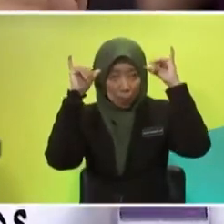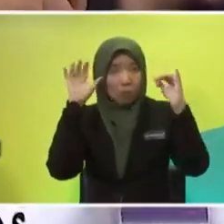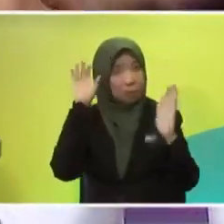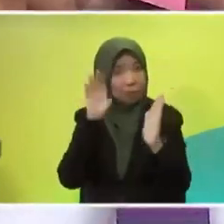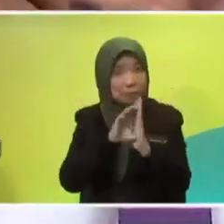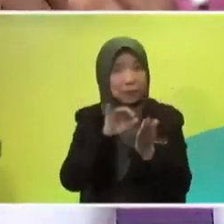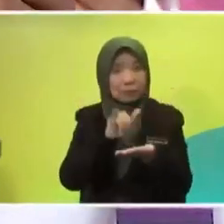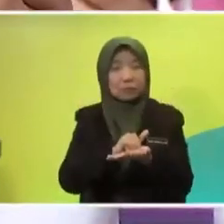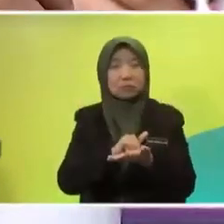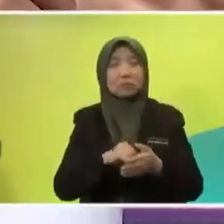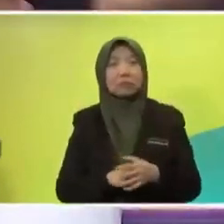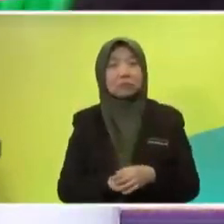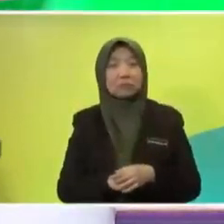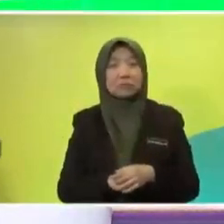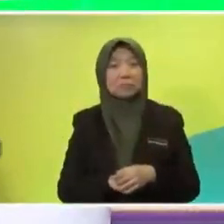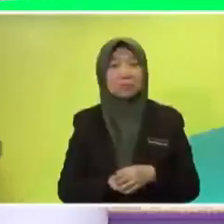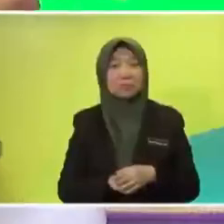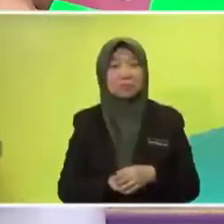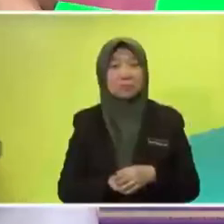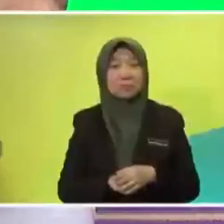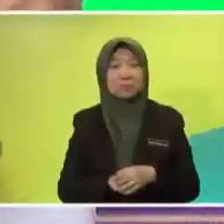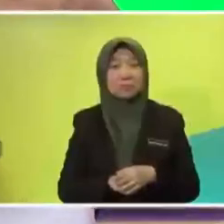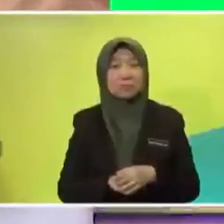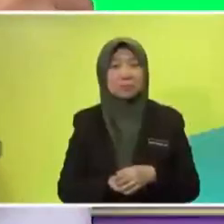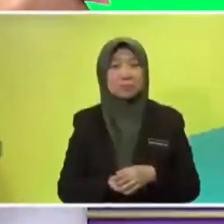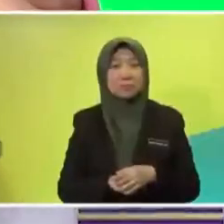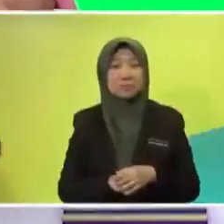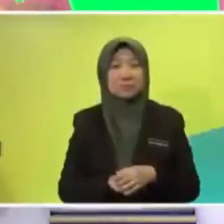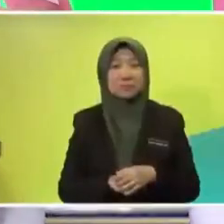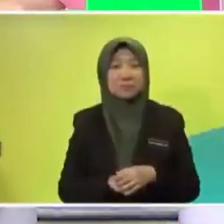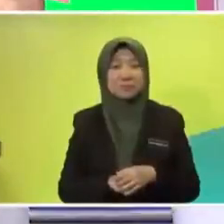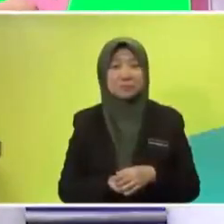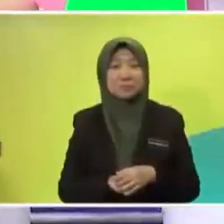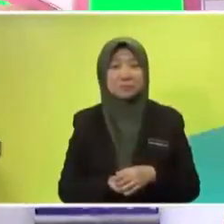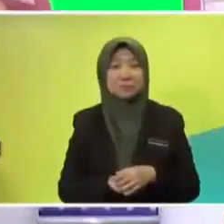betul. Okey. Alamak, keras pula nak cucuk dia.